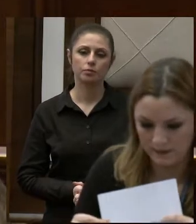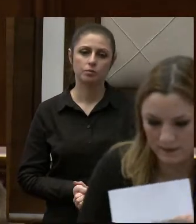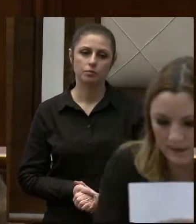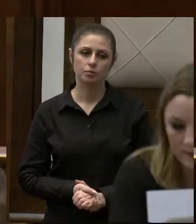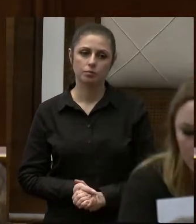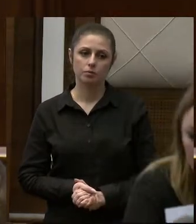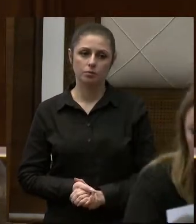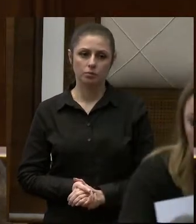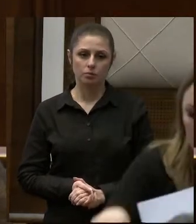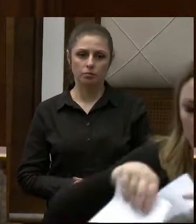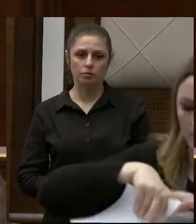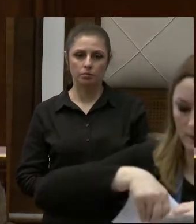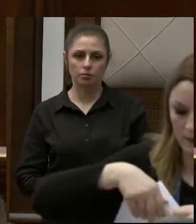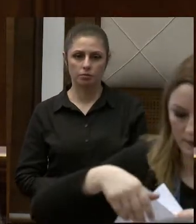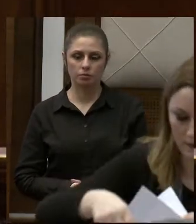edilmiştir.